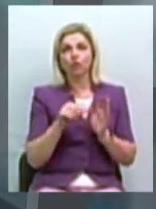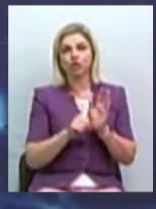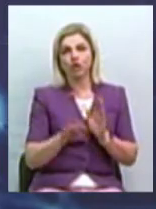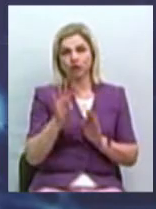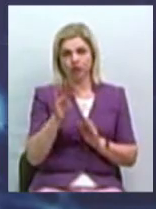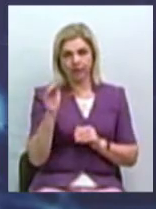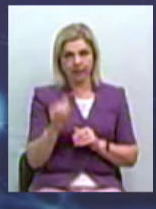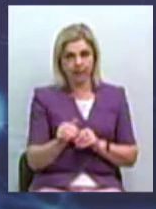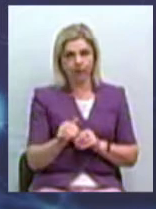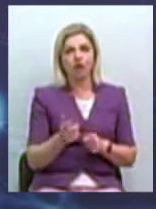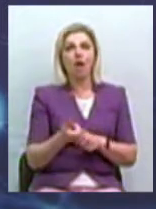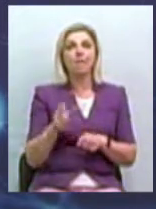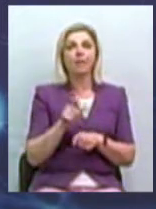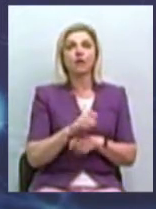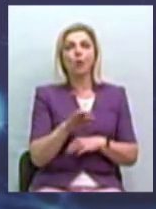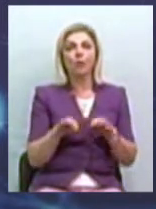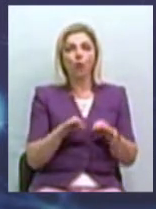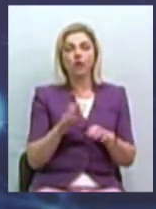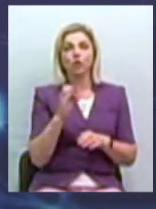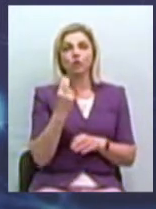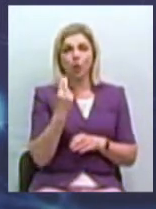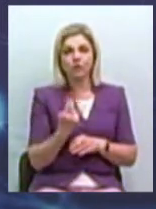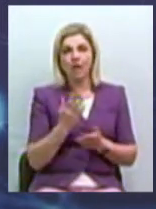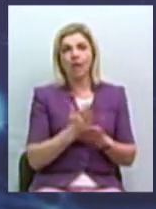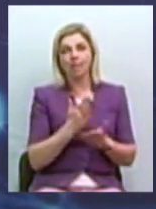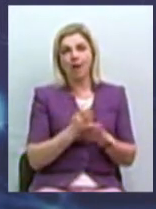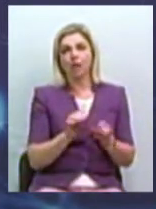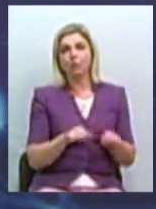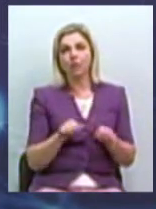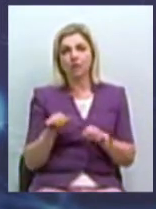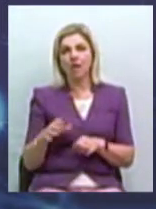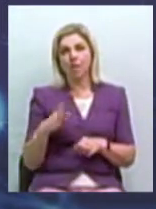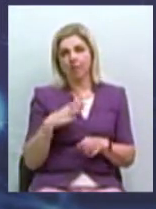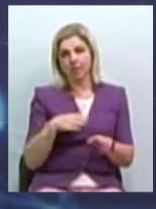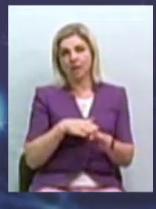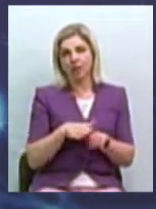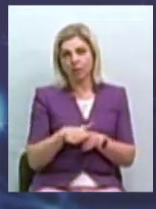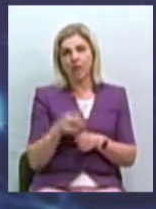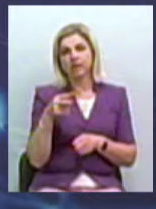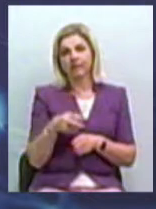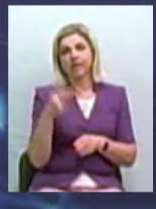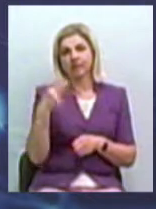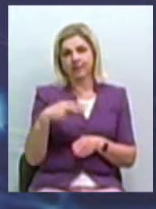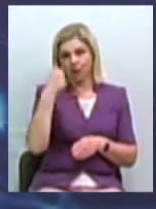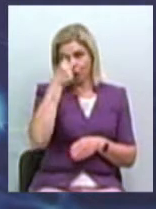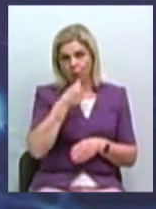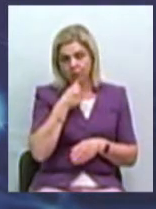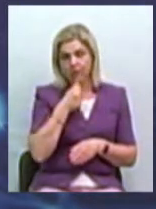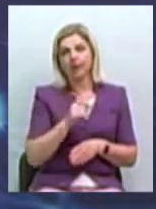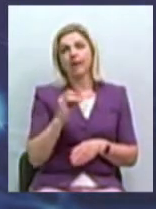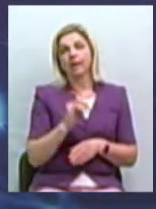1,064 мільйона. Тобто більшість проєктів соціальних мають можливість бути реалізованим у 2020 році. І